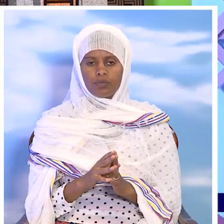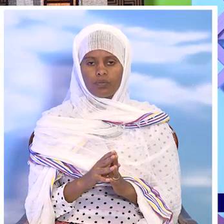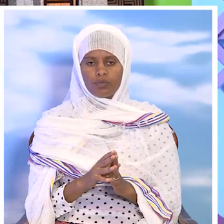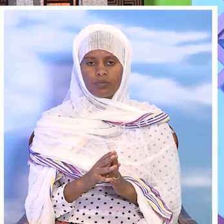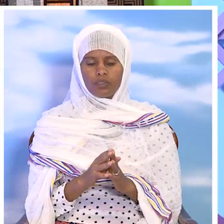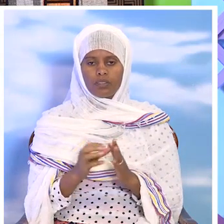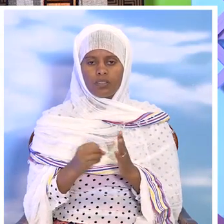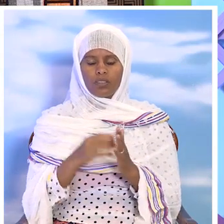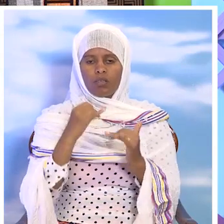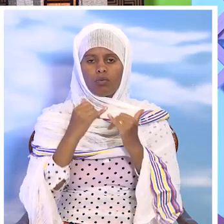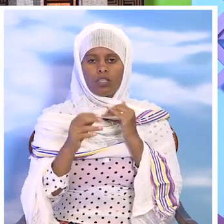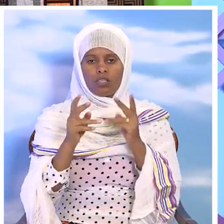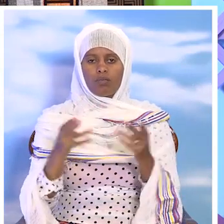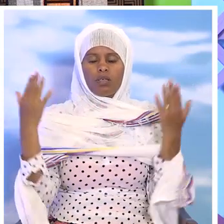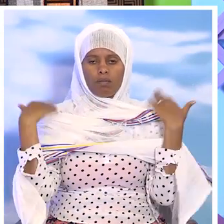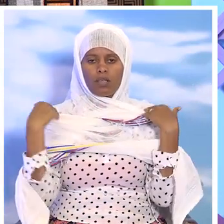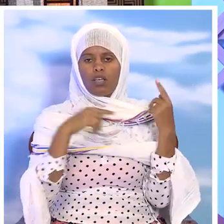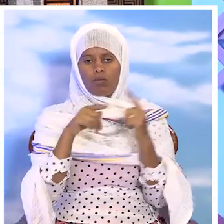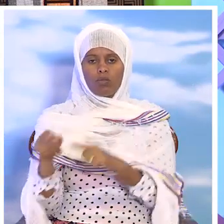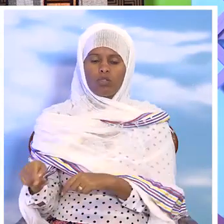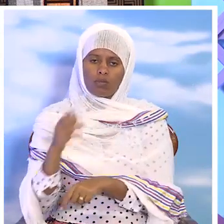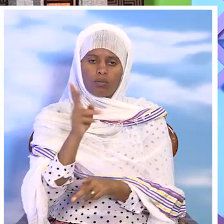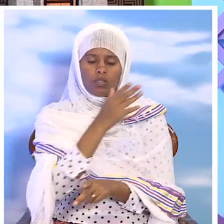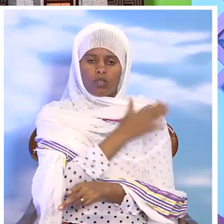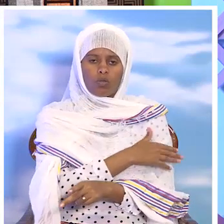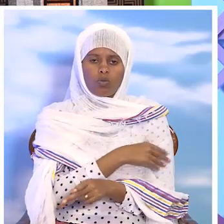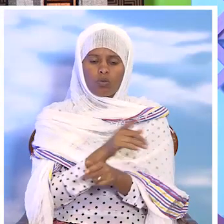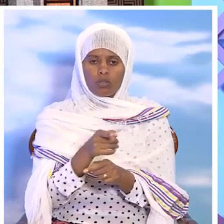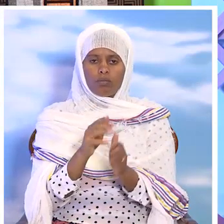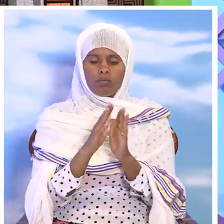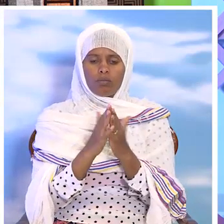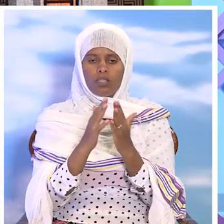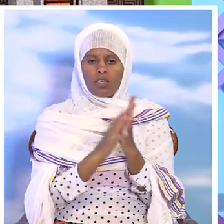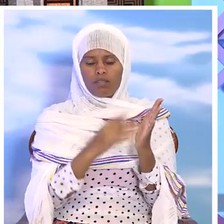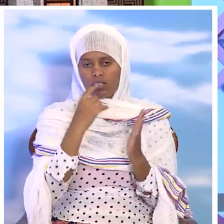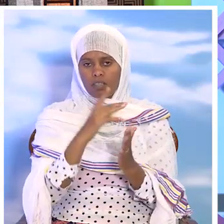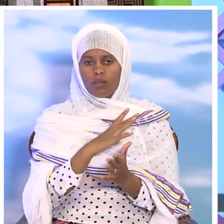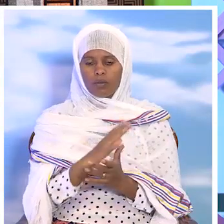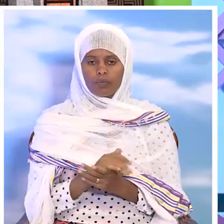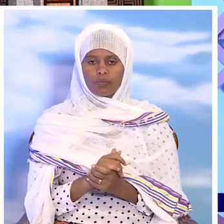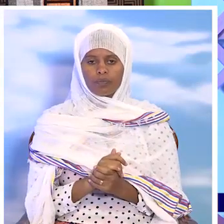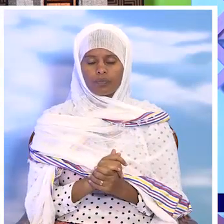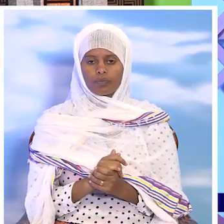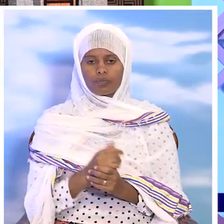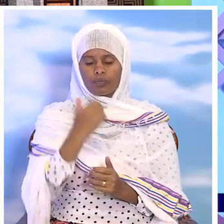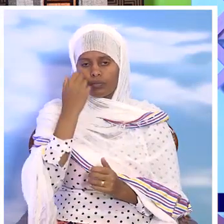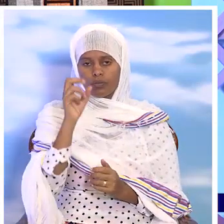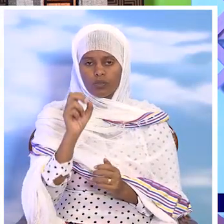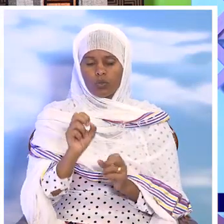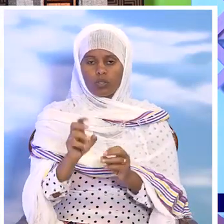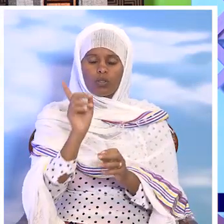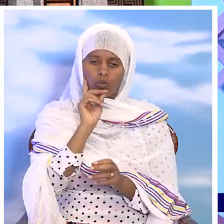ስለዚ ኣብ መወዳእታ ድማ መልእኽቲ መፂኦም ከም ዘገልገልዎ ድማ እቲ ምዕራፍ ክነግር ማለት እዩ ዕለት ወንጌል ማለት እዩ። ስለዚ ኩሉ